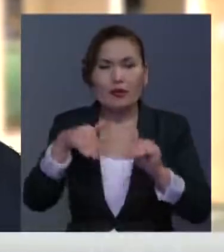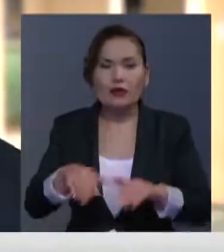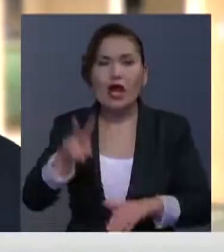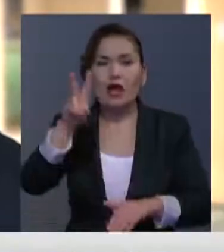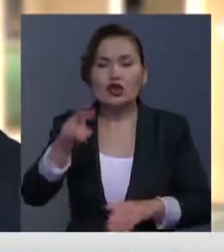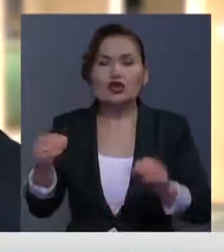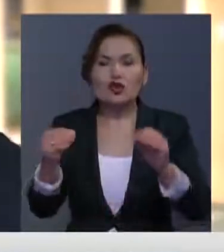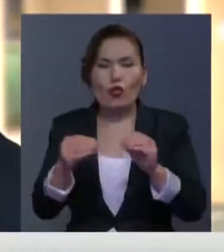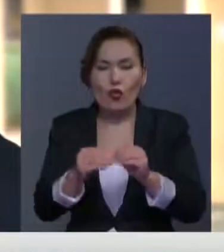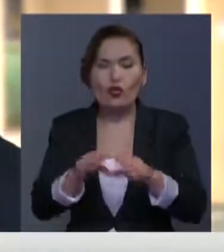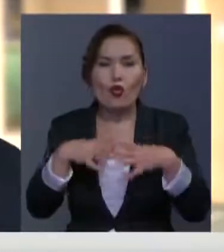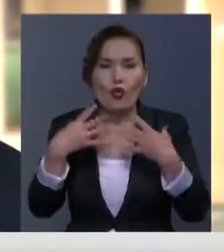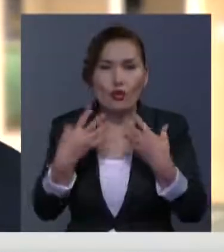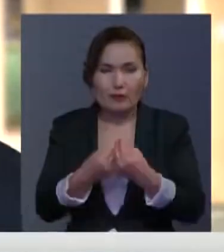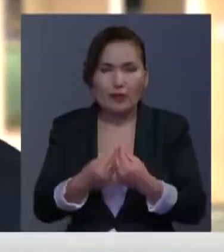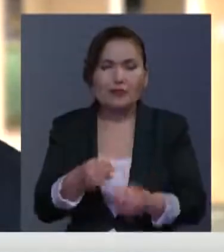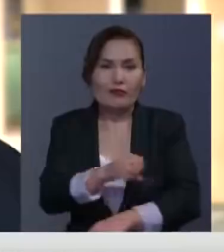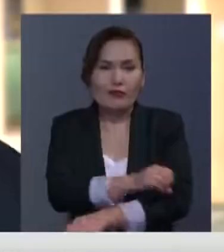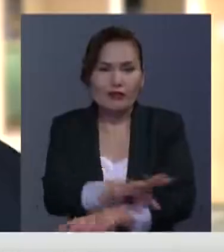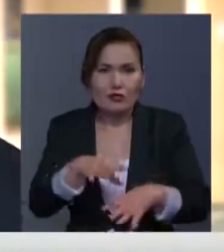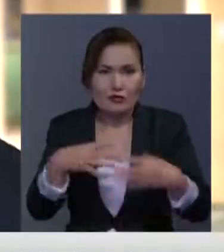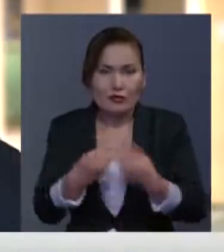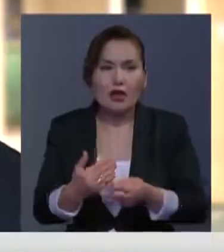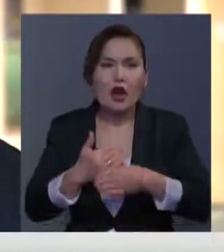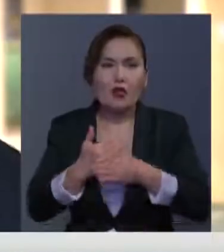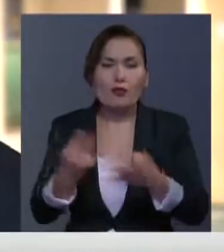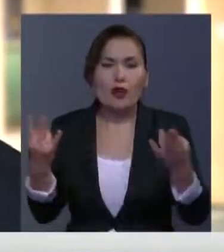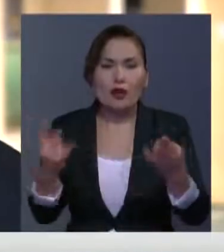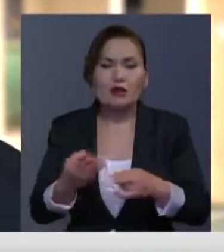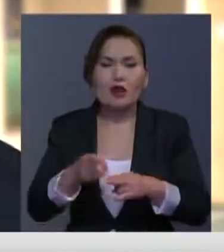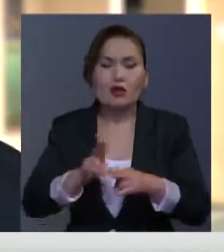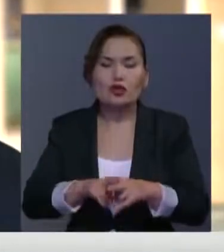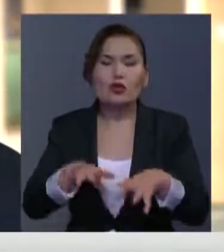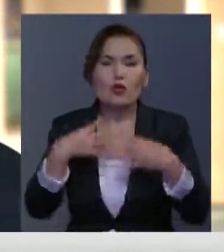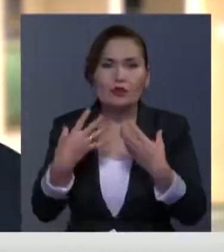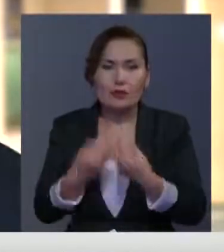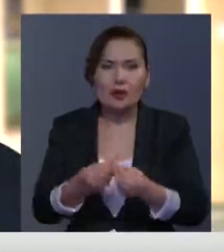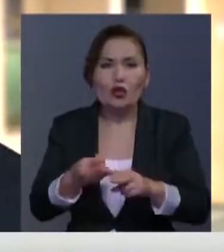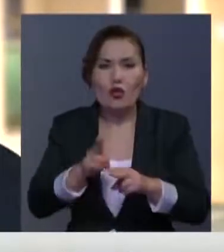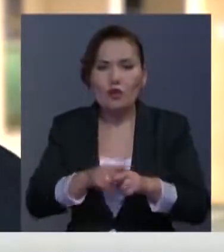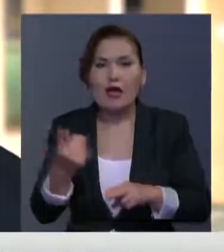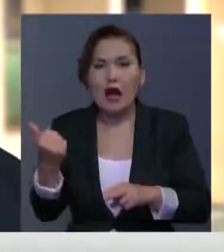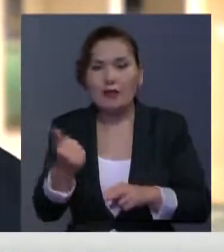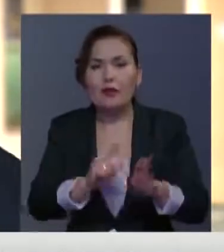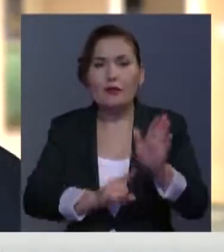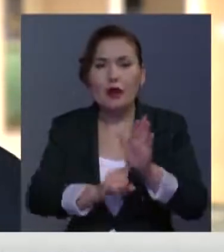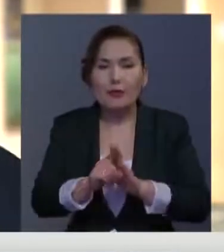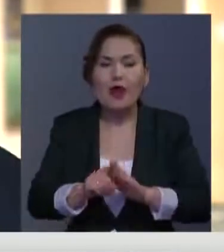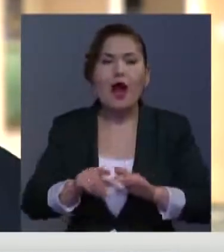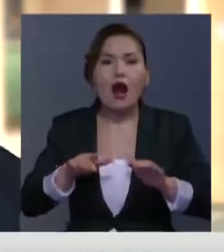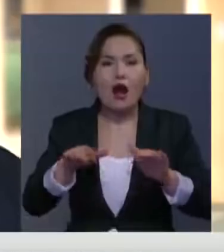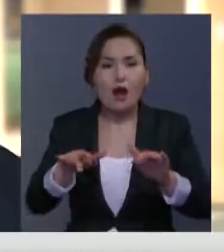210 отбасы айқындалды, көмек қажет. Яғни біз ол отбасыларға осы аптаның басынан бастап жаңағыдай